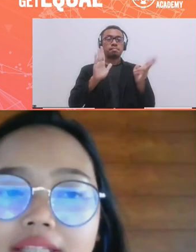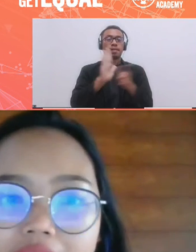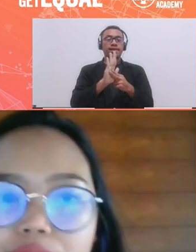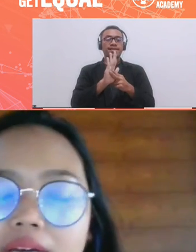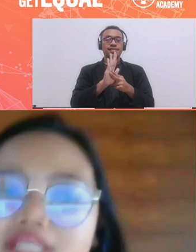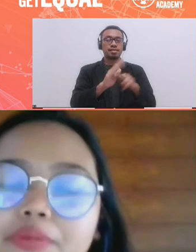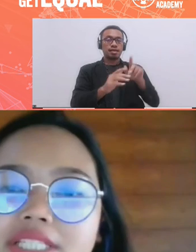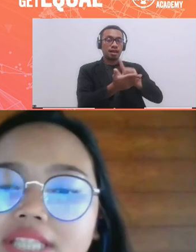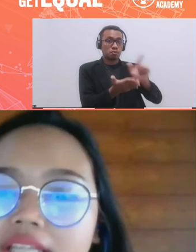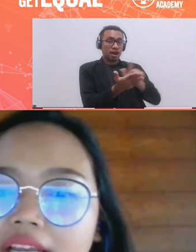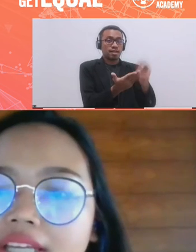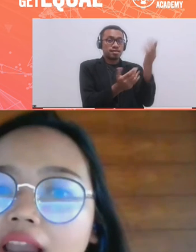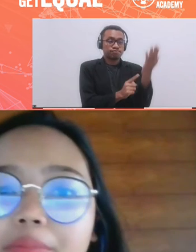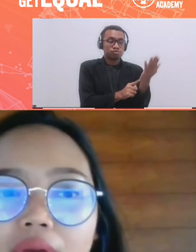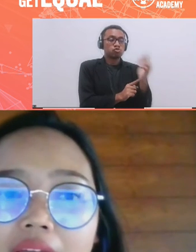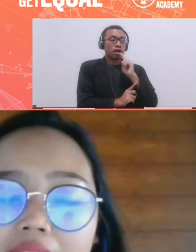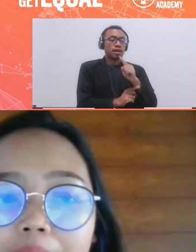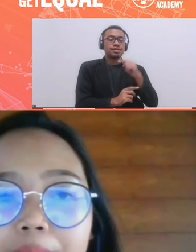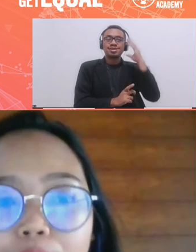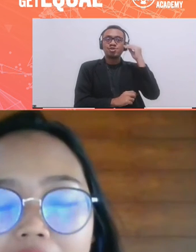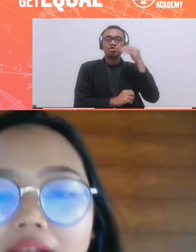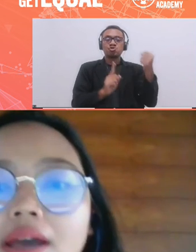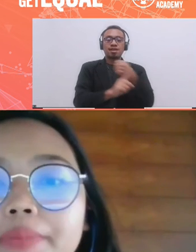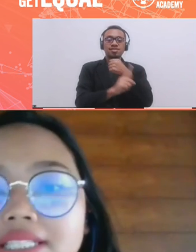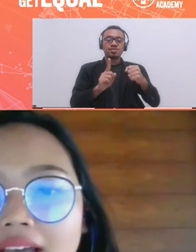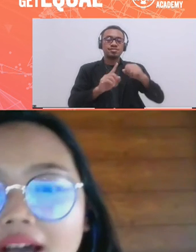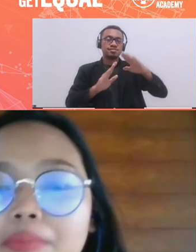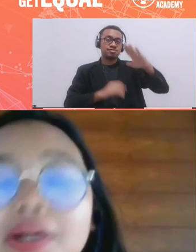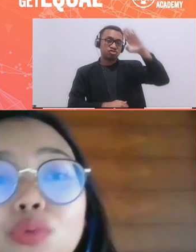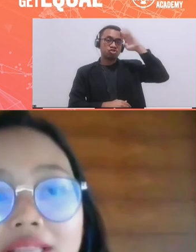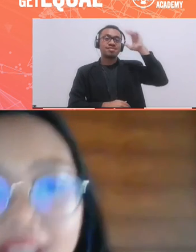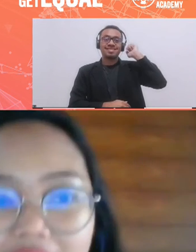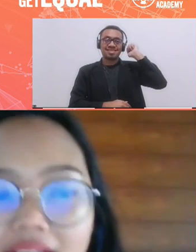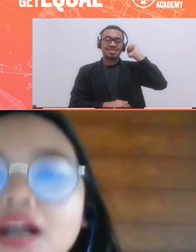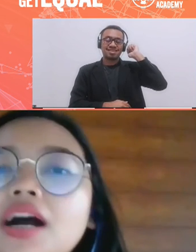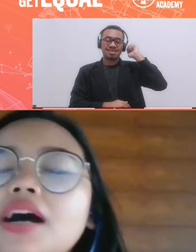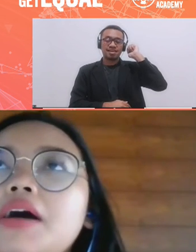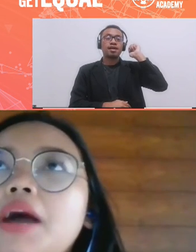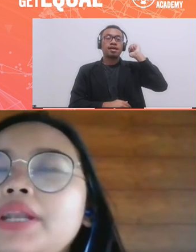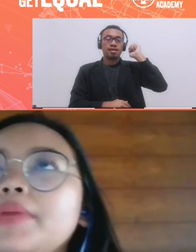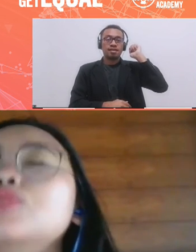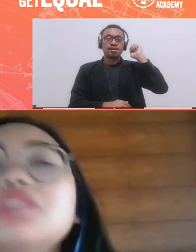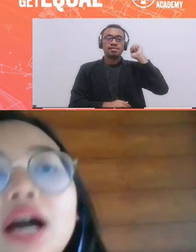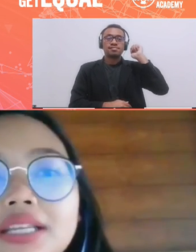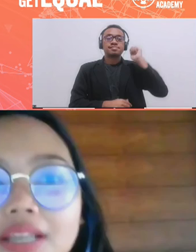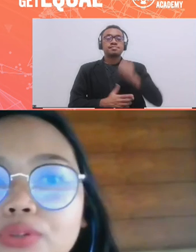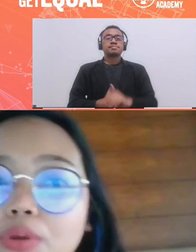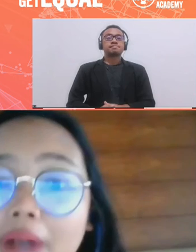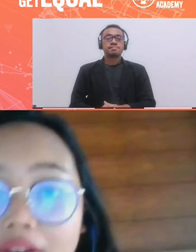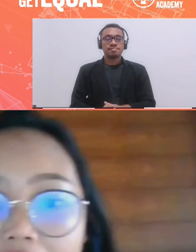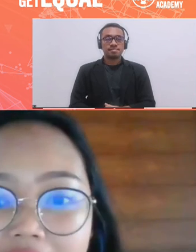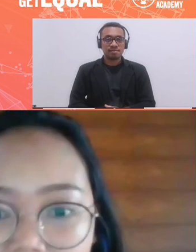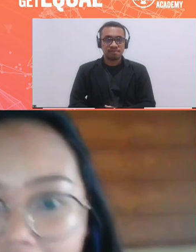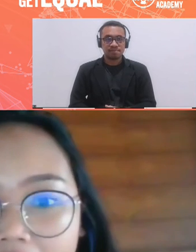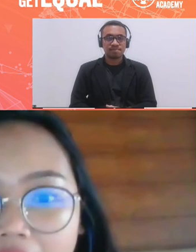kekerasan, tentang isu kekerasan berbasis gender yang dialami oleh anak-anak perempuan, bisa menguatkan usaha kita